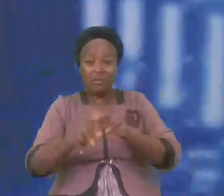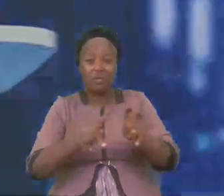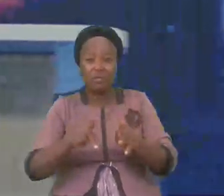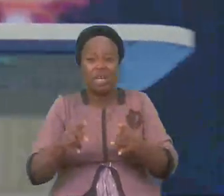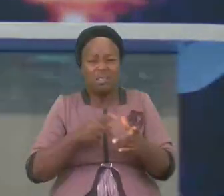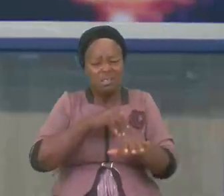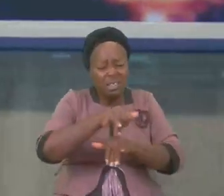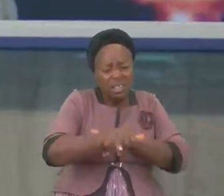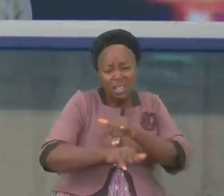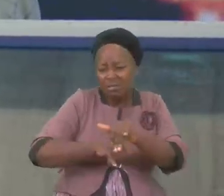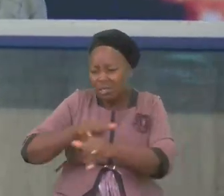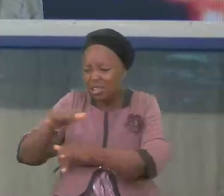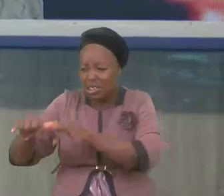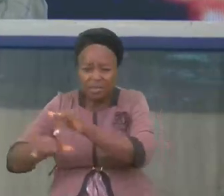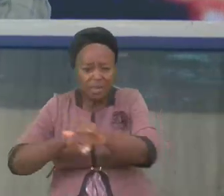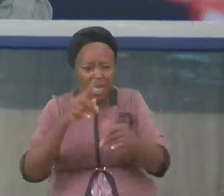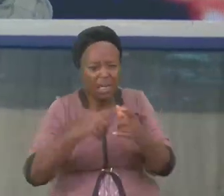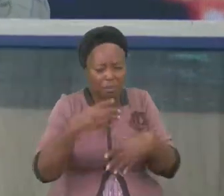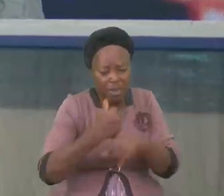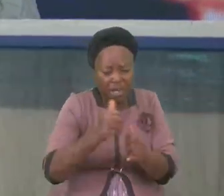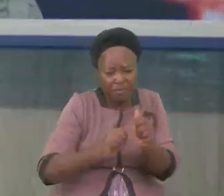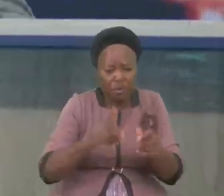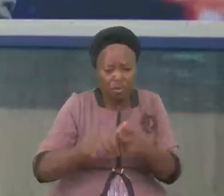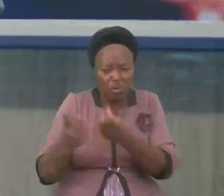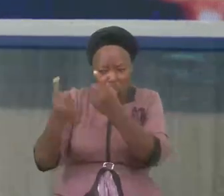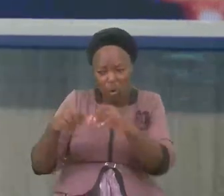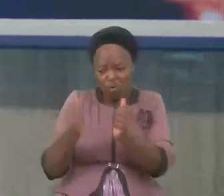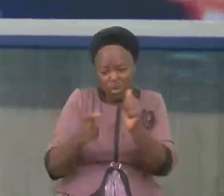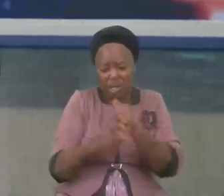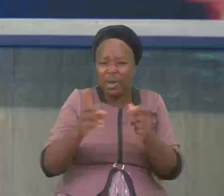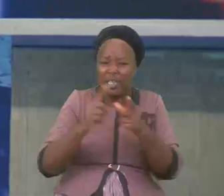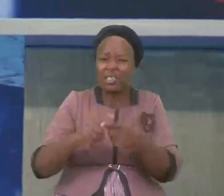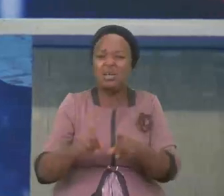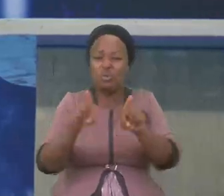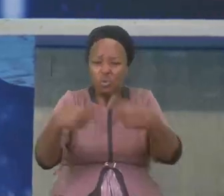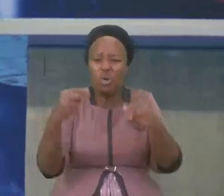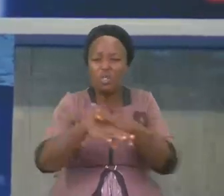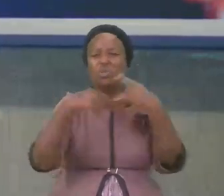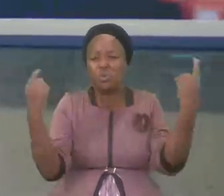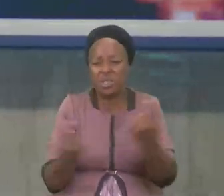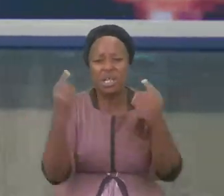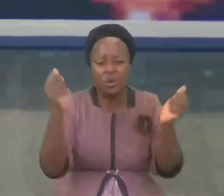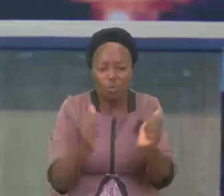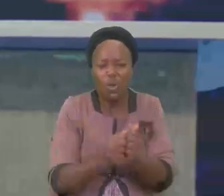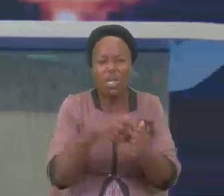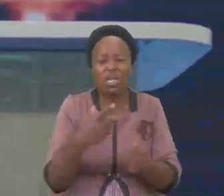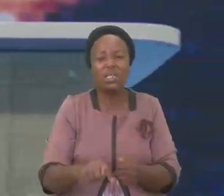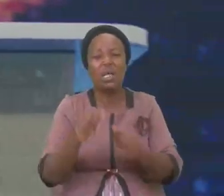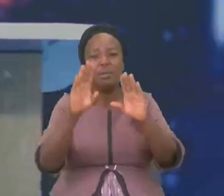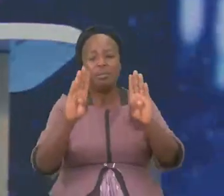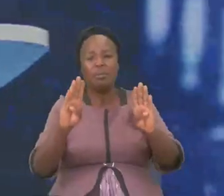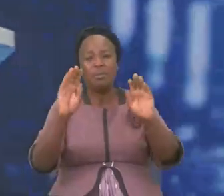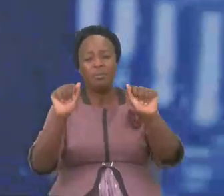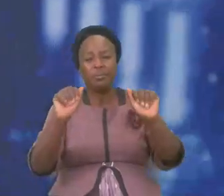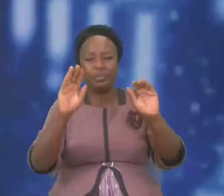souillé, pour quiconque est dégradé, pour quiconque va avec la vie des Babyloniens.